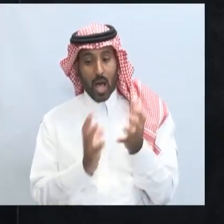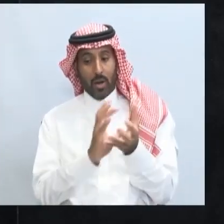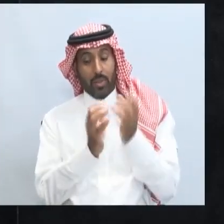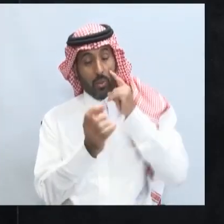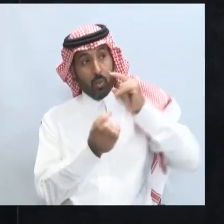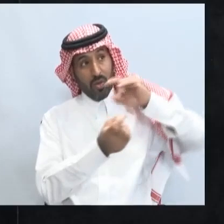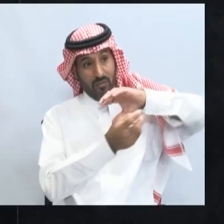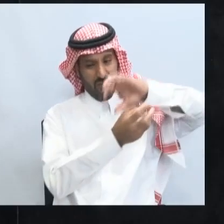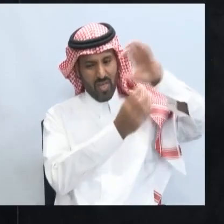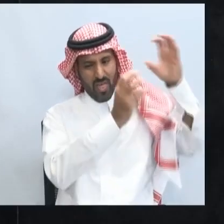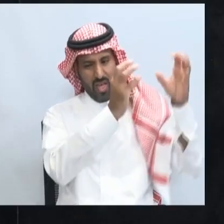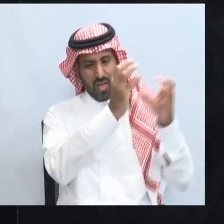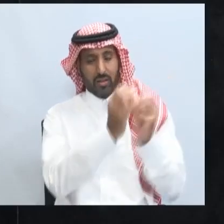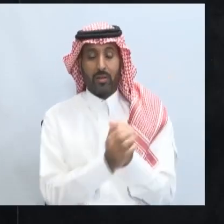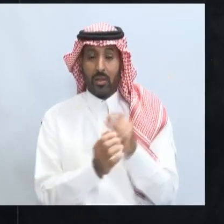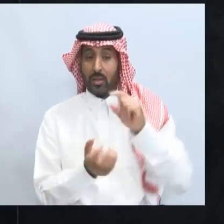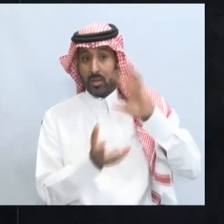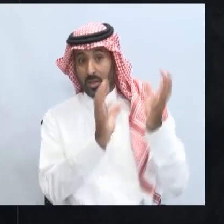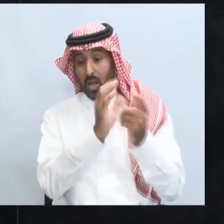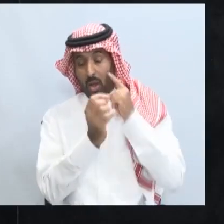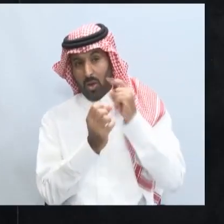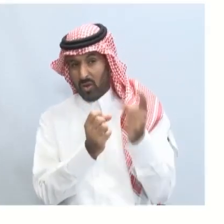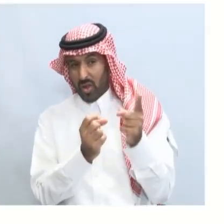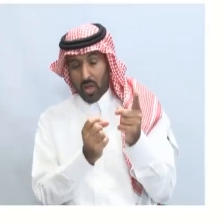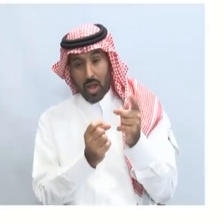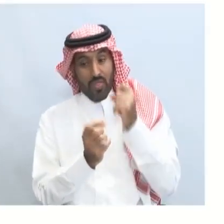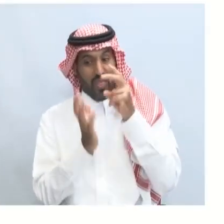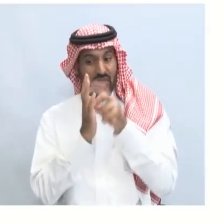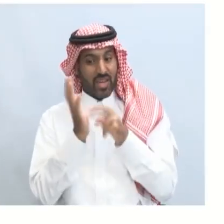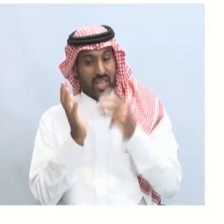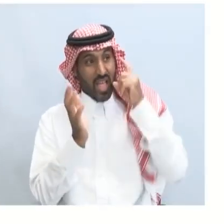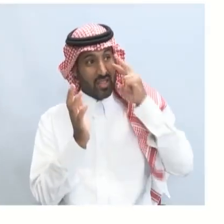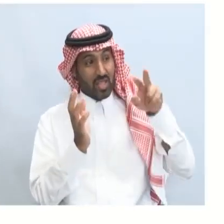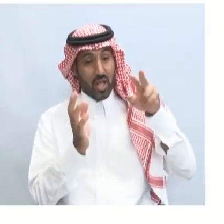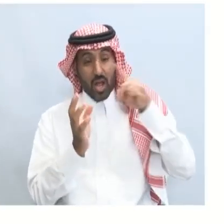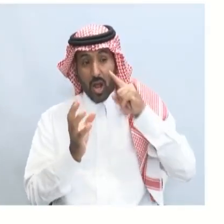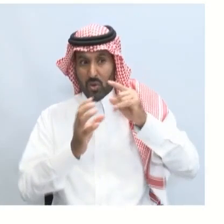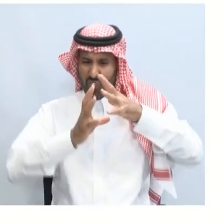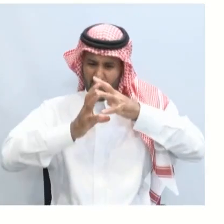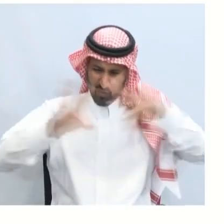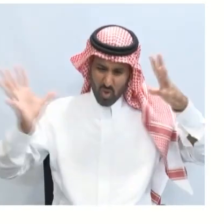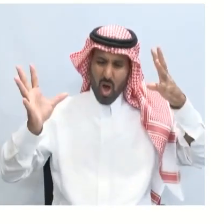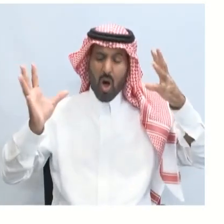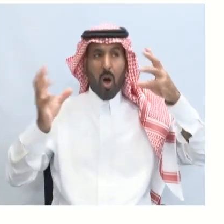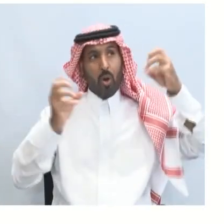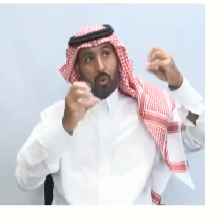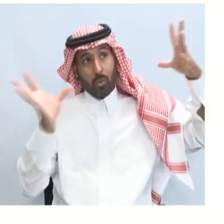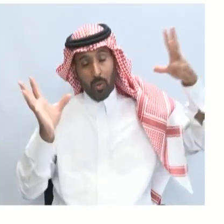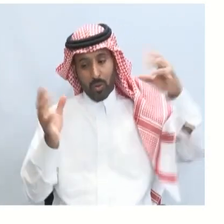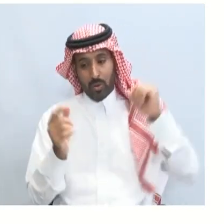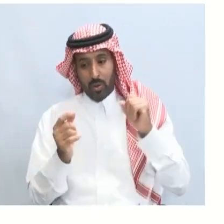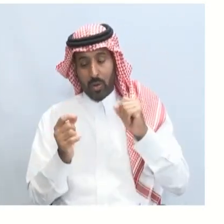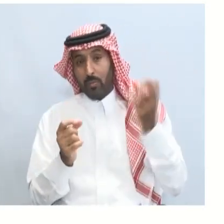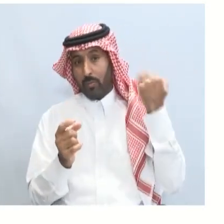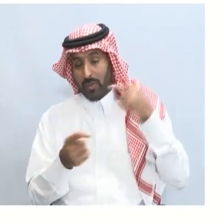موضوعنا لهذا اليوم نظريه الانفجار العظيم ولكن في البدايه دعونا نستذكر